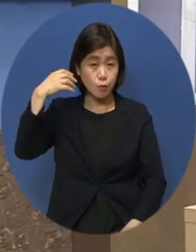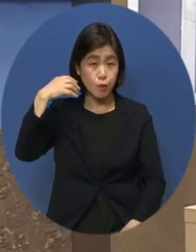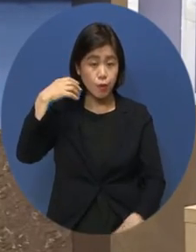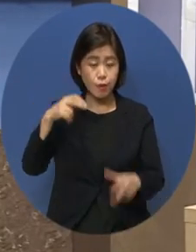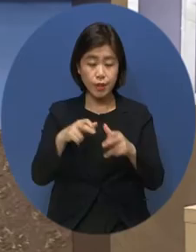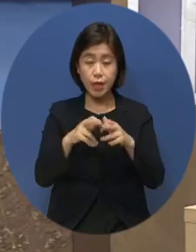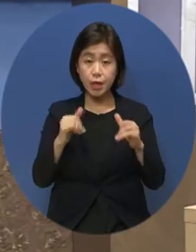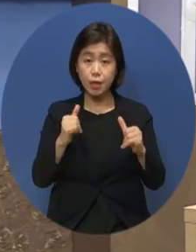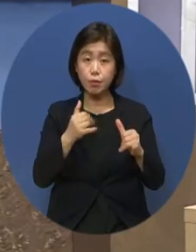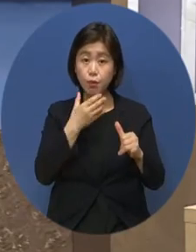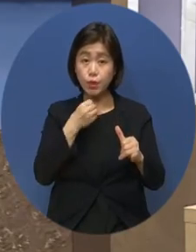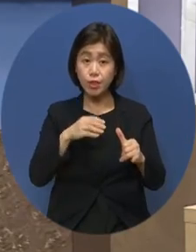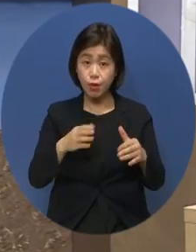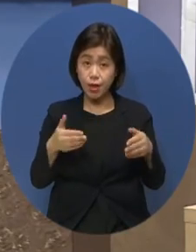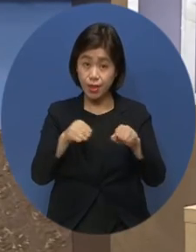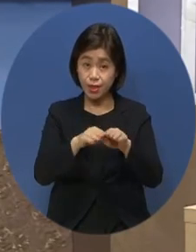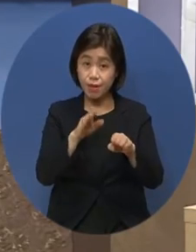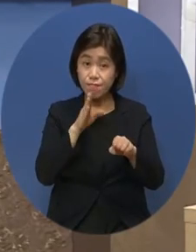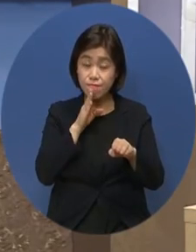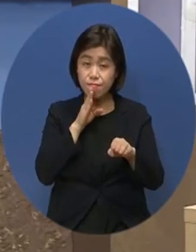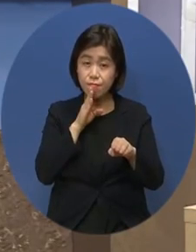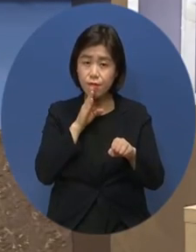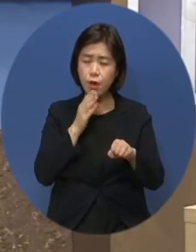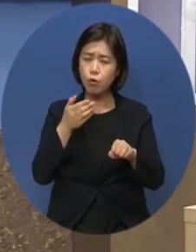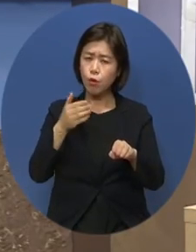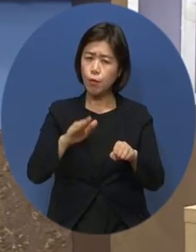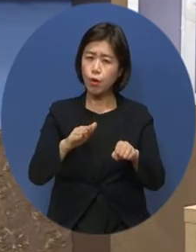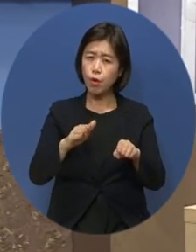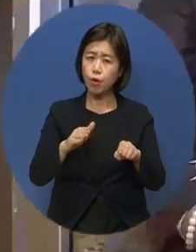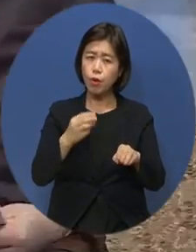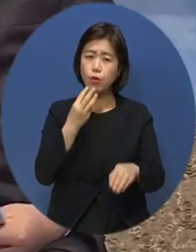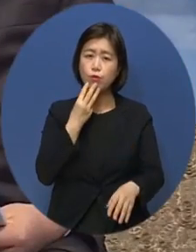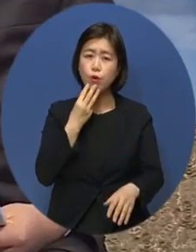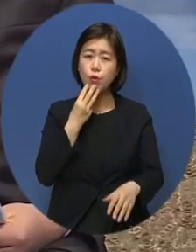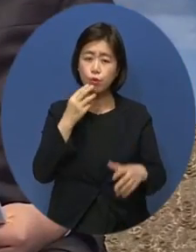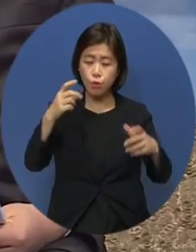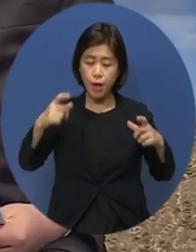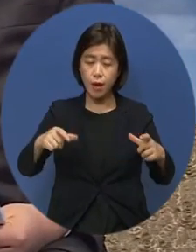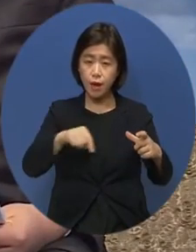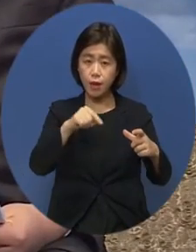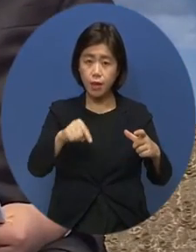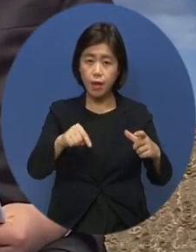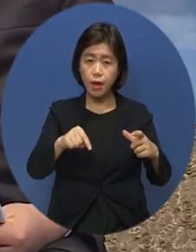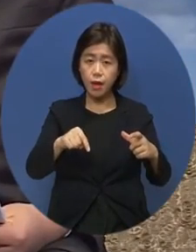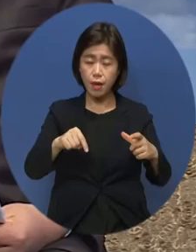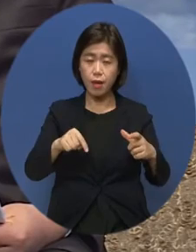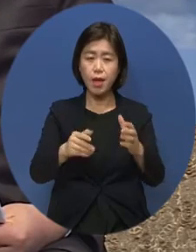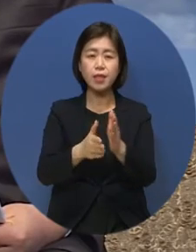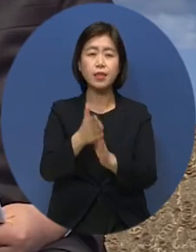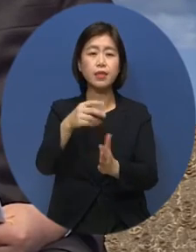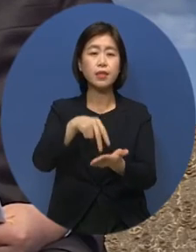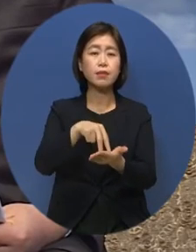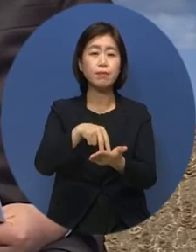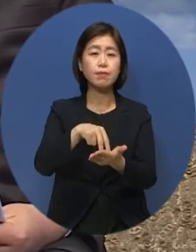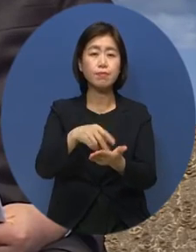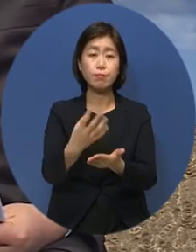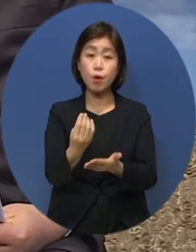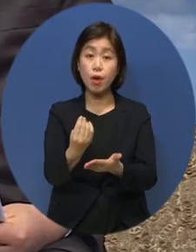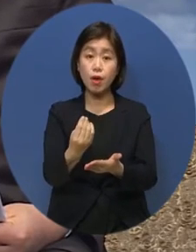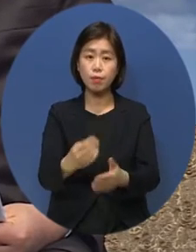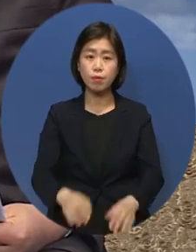있는 시립 장애 복지관이 한 몇 개 정도 되나요 현 왕이 궁금하거든요 4 지금 1 어